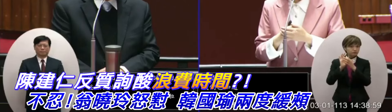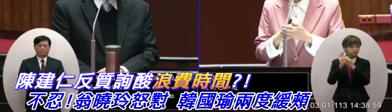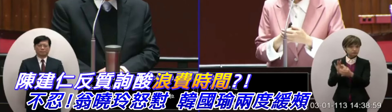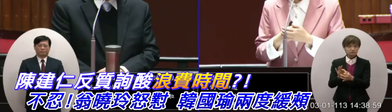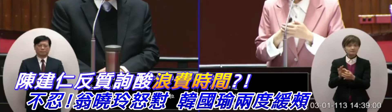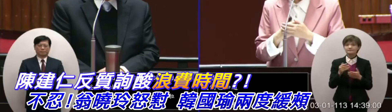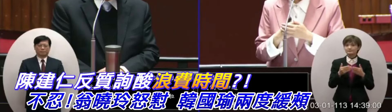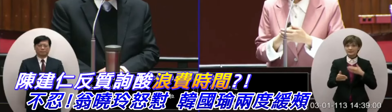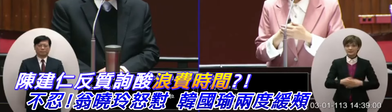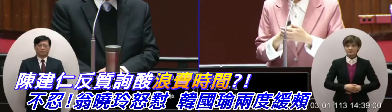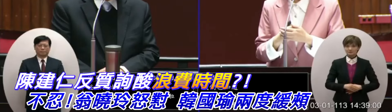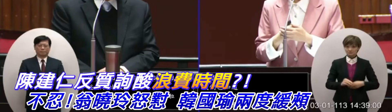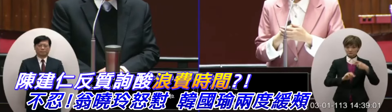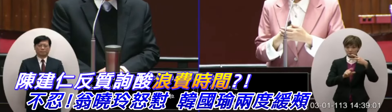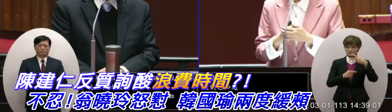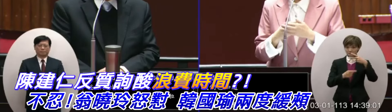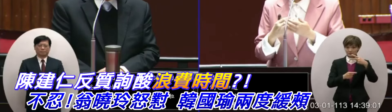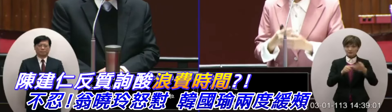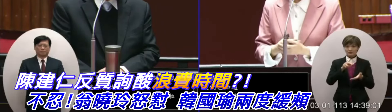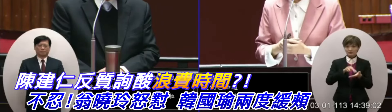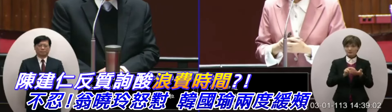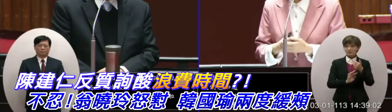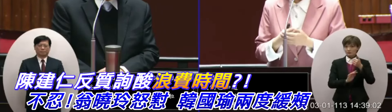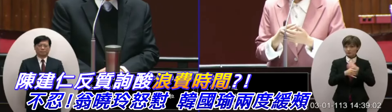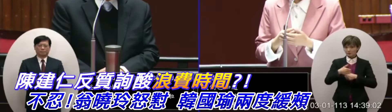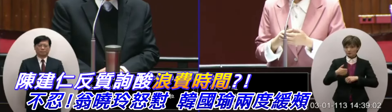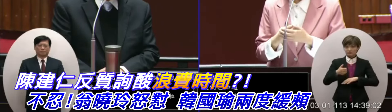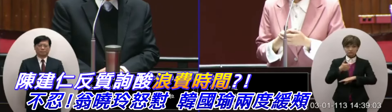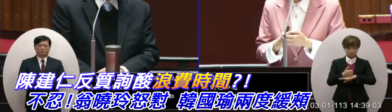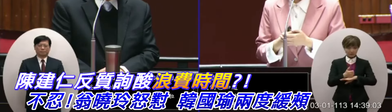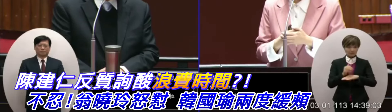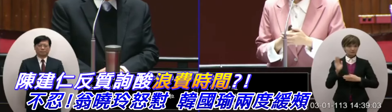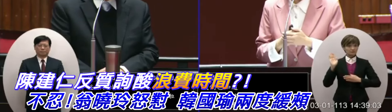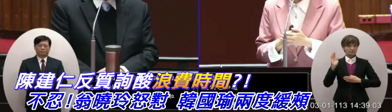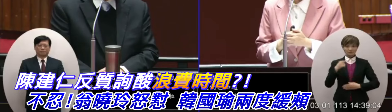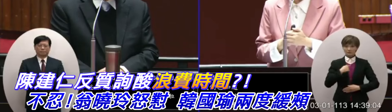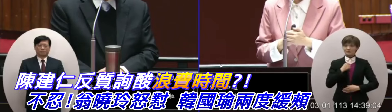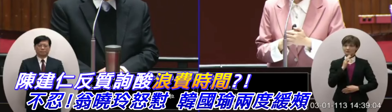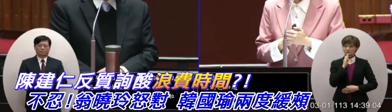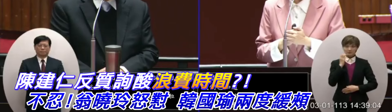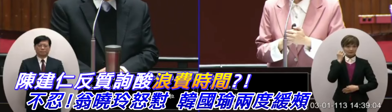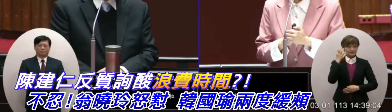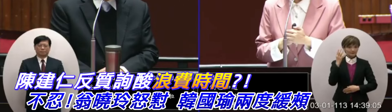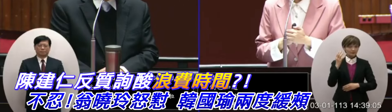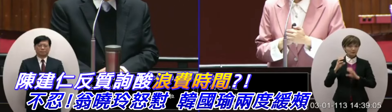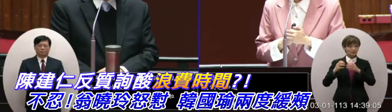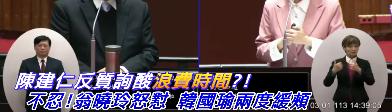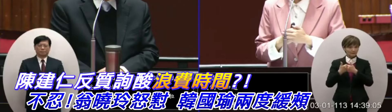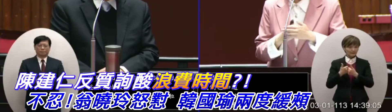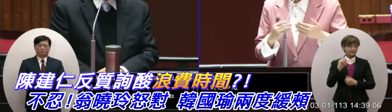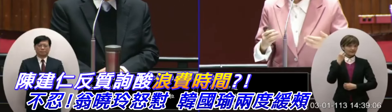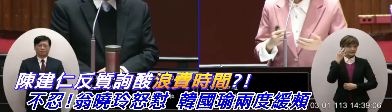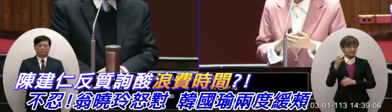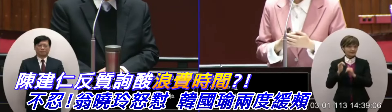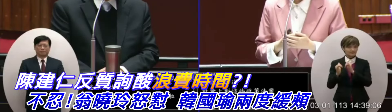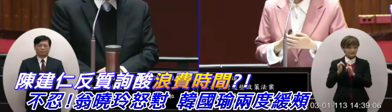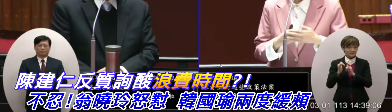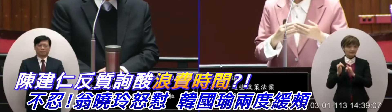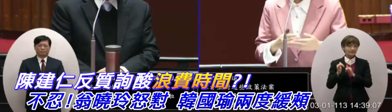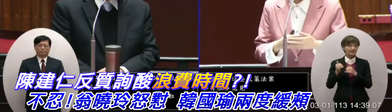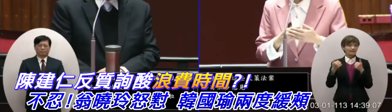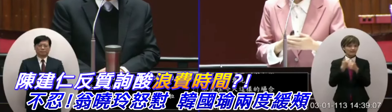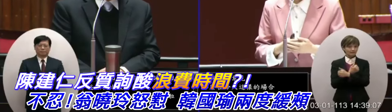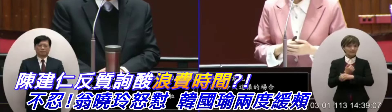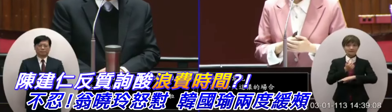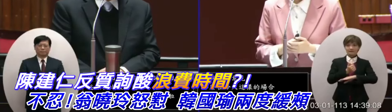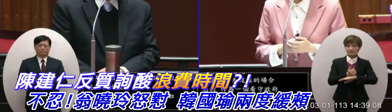们2月1号，我们立法委员就职，我们是新国会、新民意的产生。我们没有必要